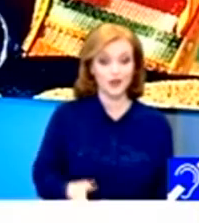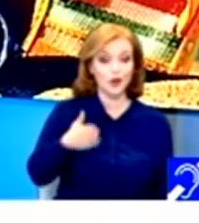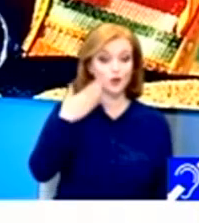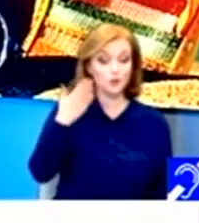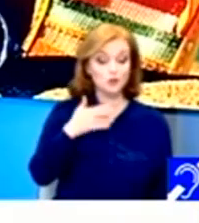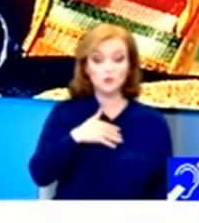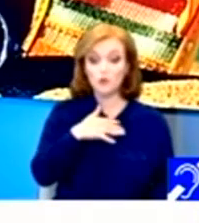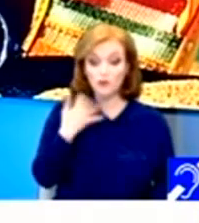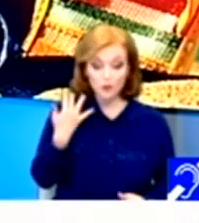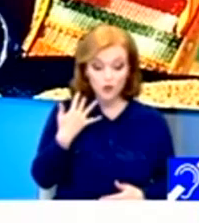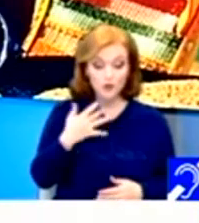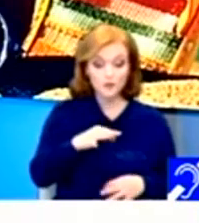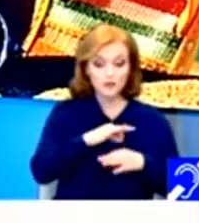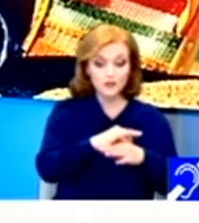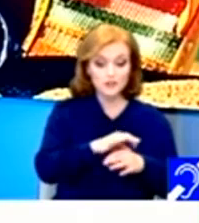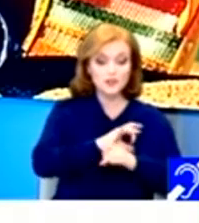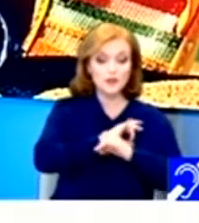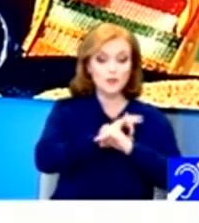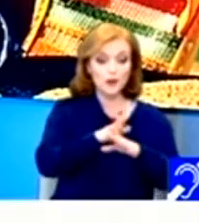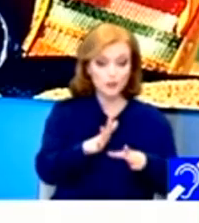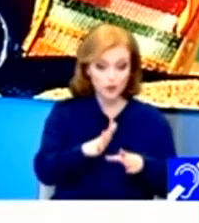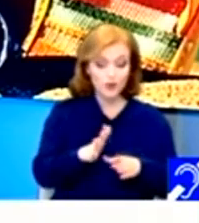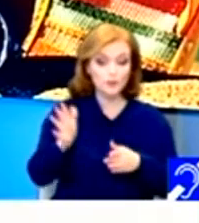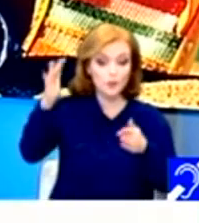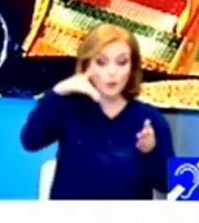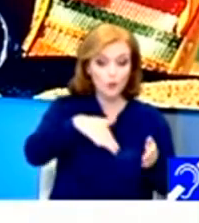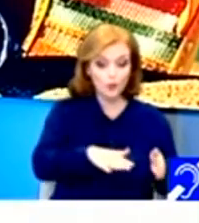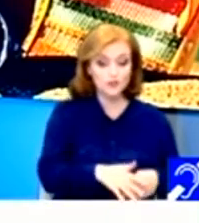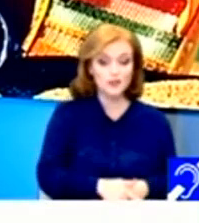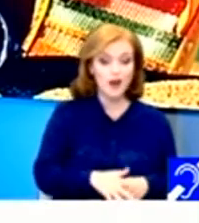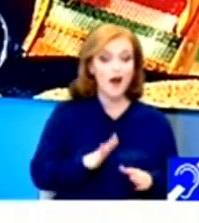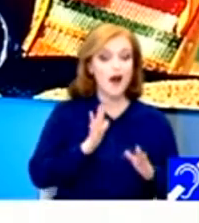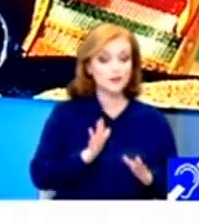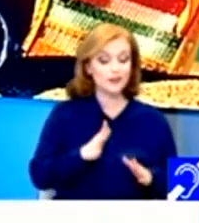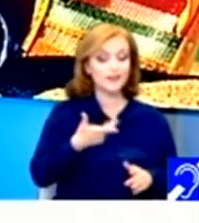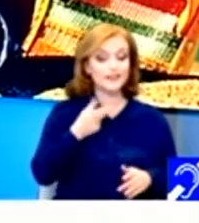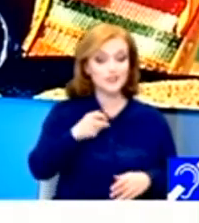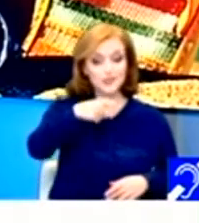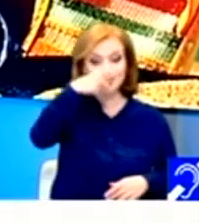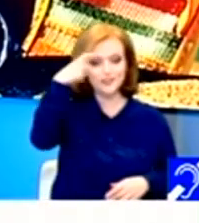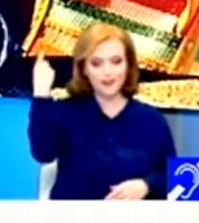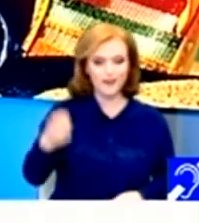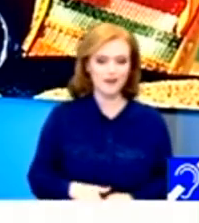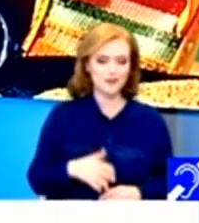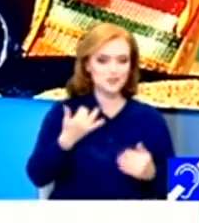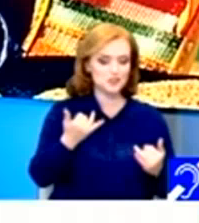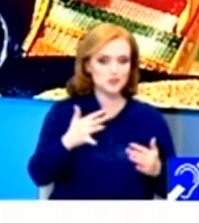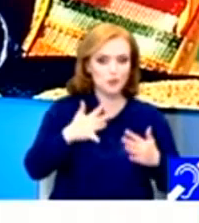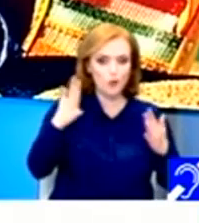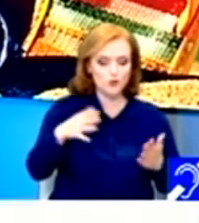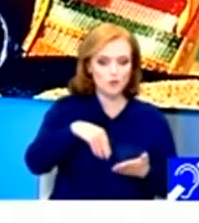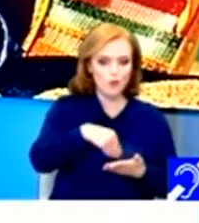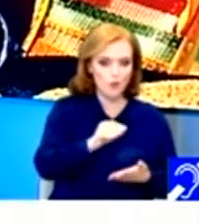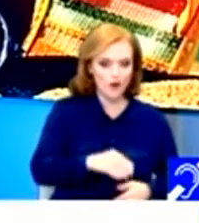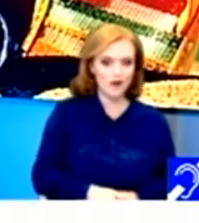Românii nu mai vor să-și petreacă sărbătorile de iarnă pe pârtie, ci pe plaje exotice. Cererea pentru vacanțe în țări călduroase a crescut de la an la